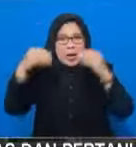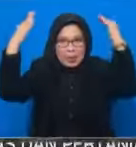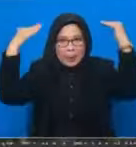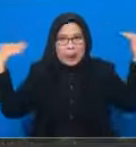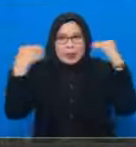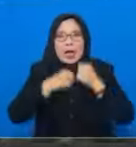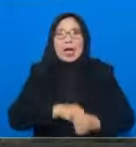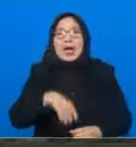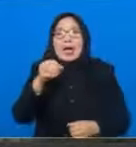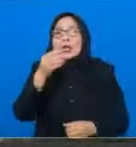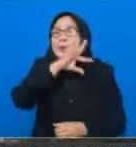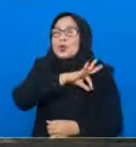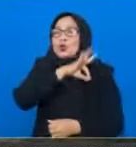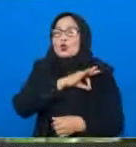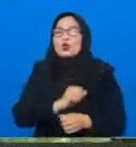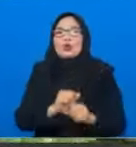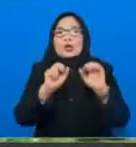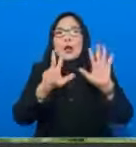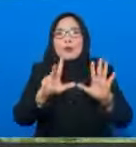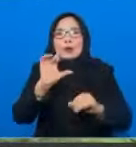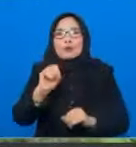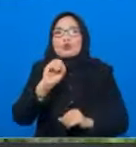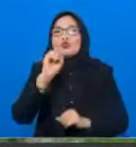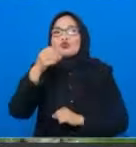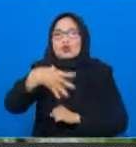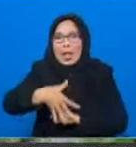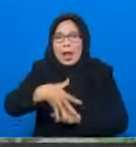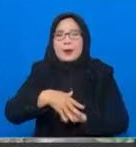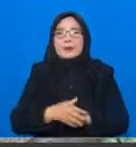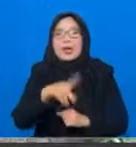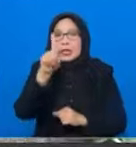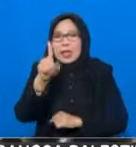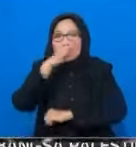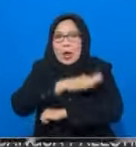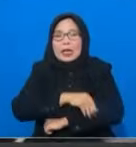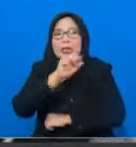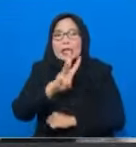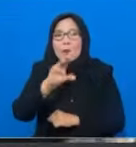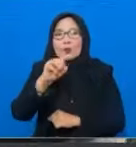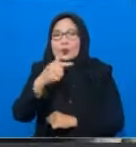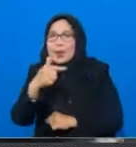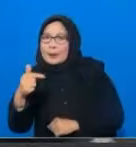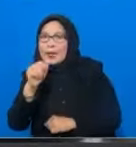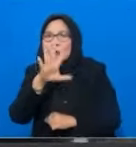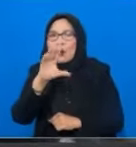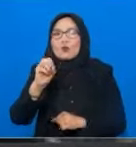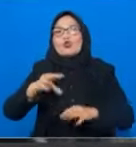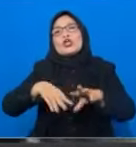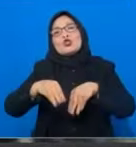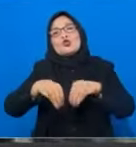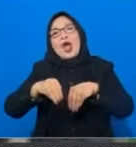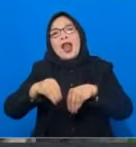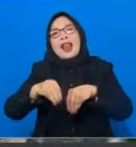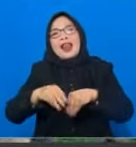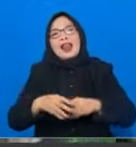omset di musim pertama durian hingga 80 juta rupiah. Dalam sehari, 30 hingga 50 buah durian terjual.